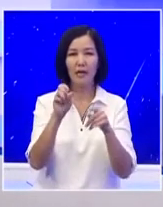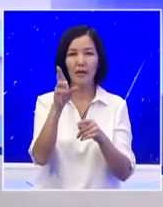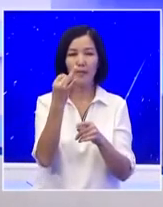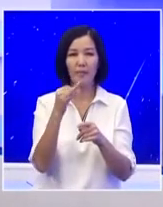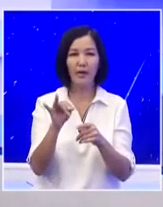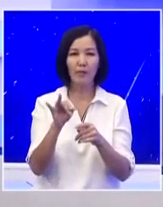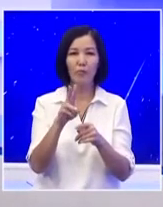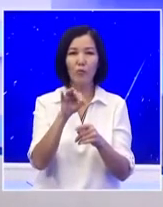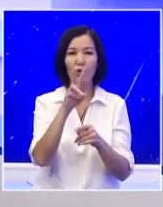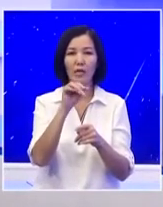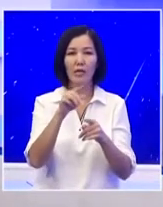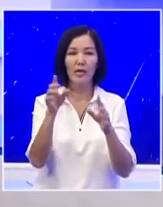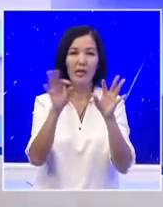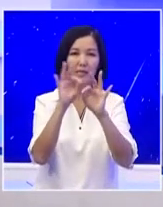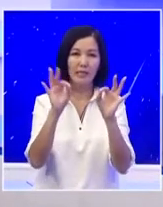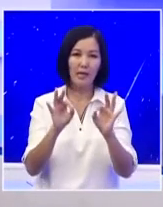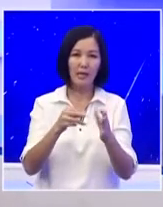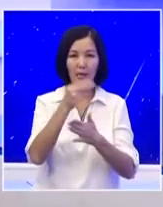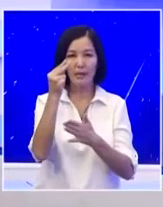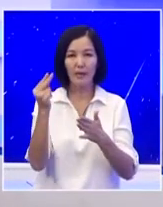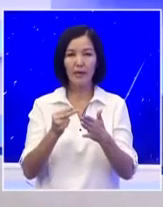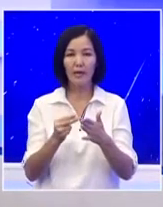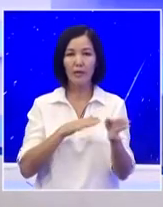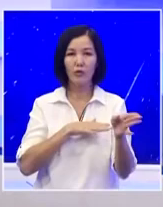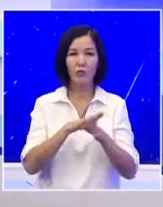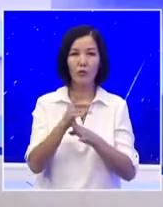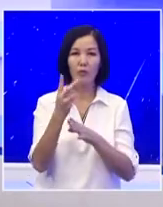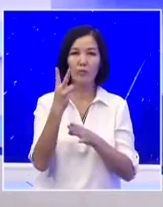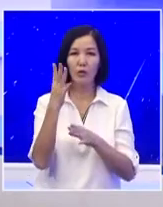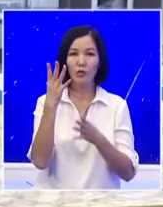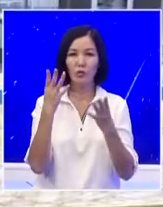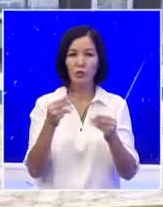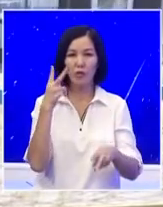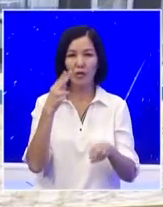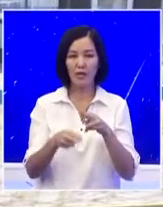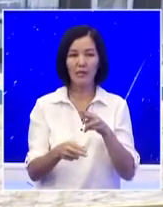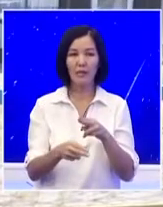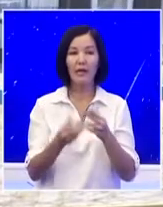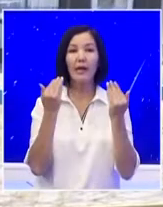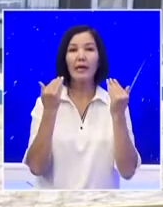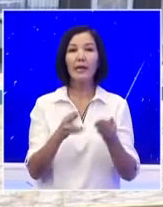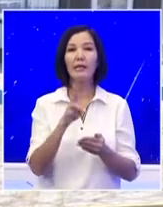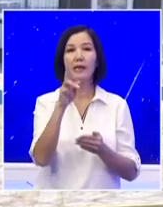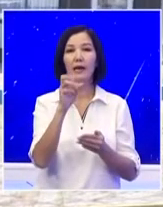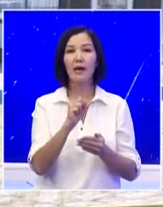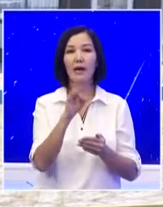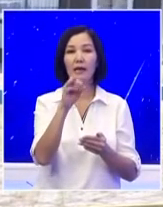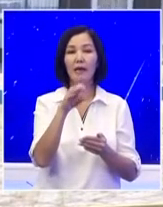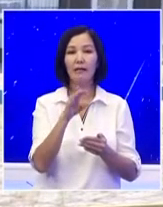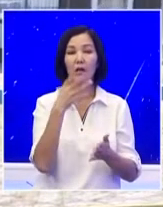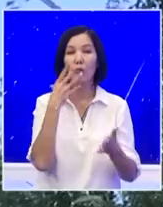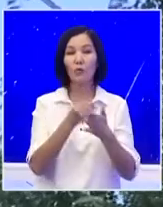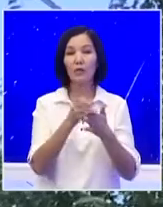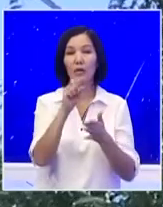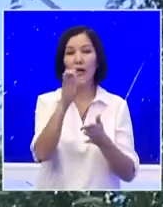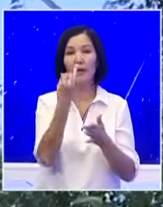бастады. Ұлы ақын портреті бірнеше күннен кейін толық аяқталмақ. Енді Қаратал шағын ауданының өз абайы болады. Ұлы